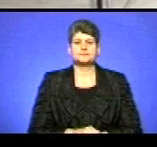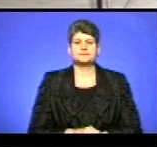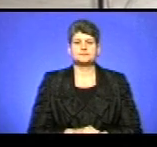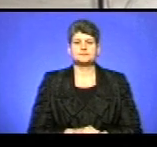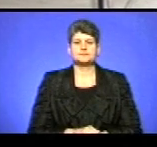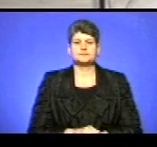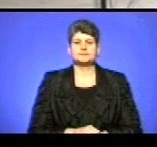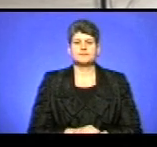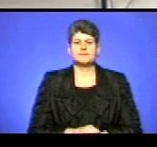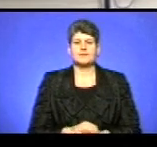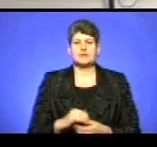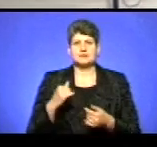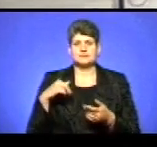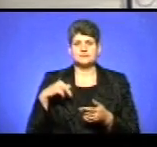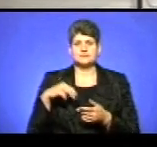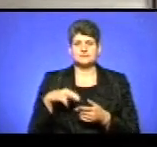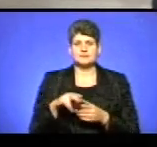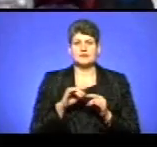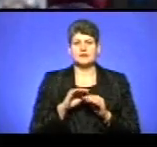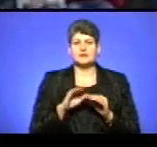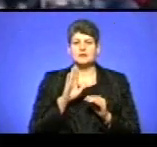На подіумі дефілює учениця обласного